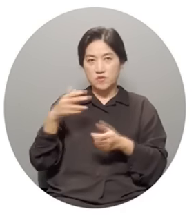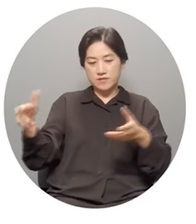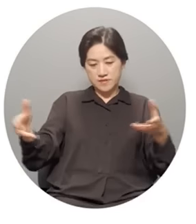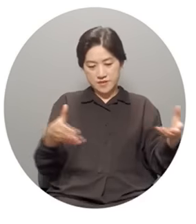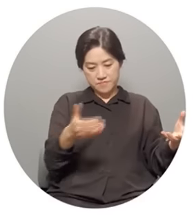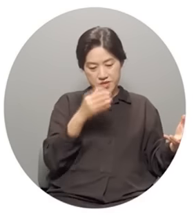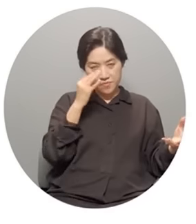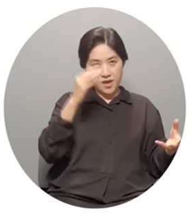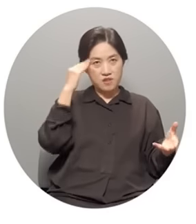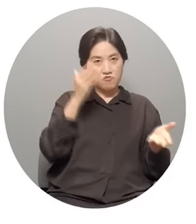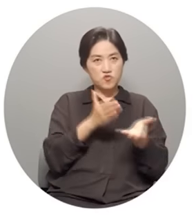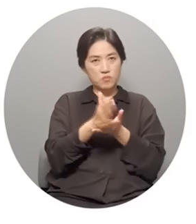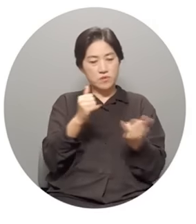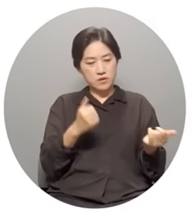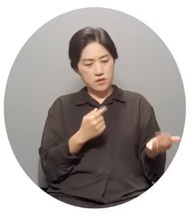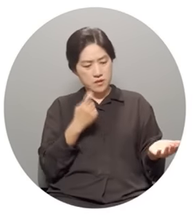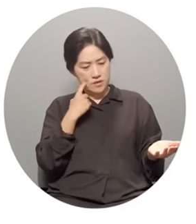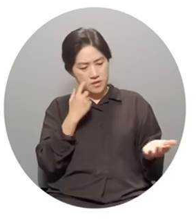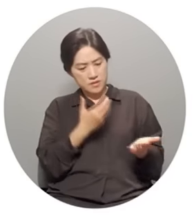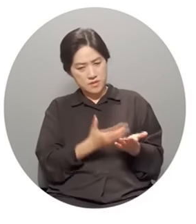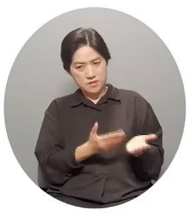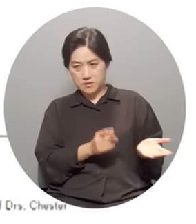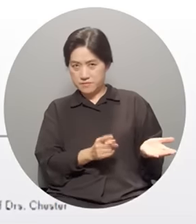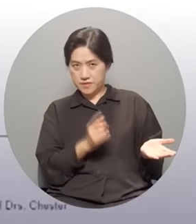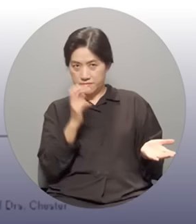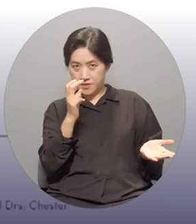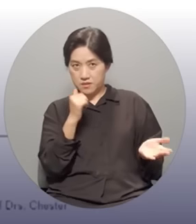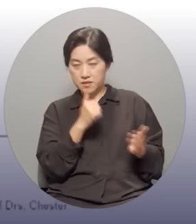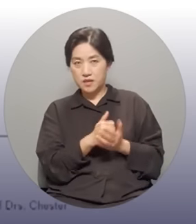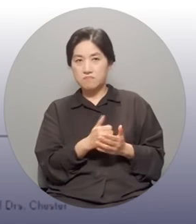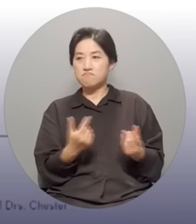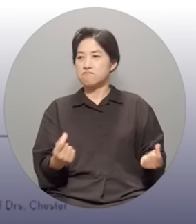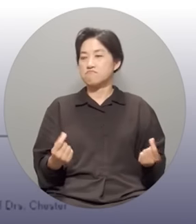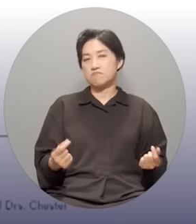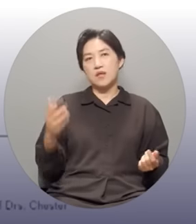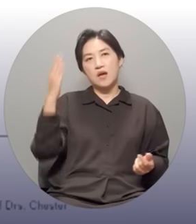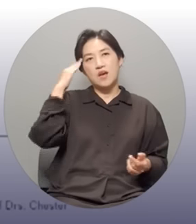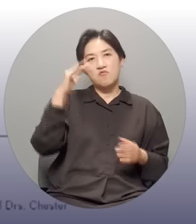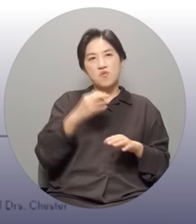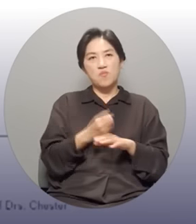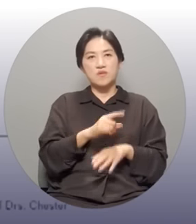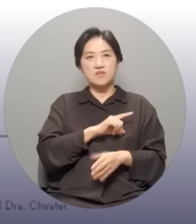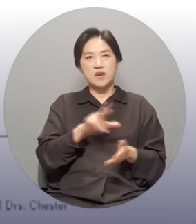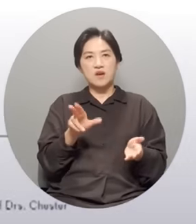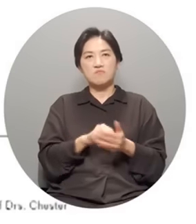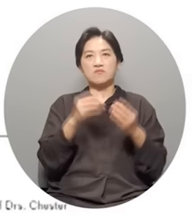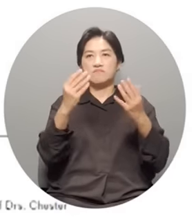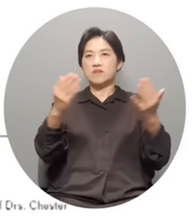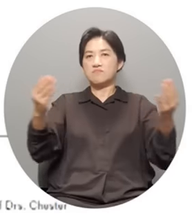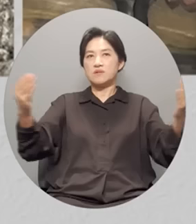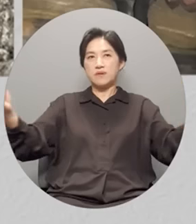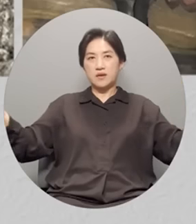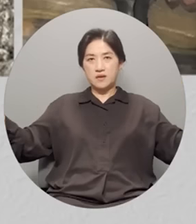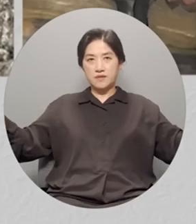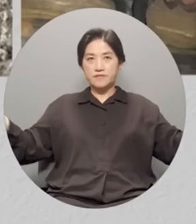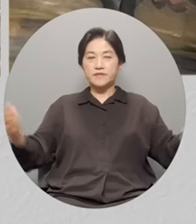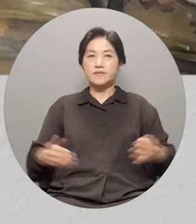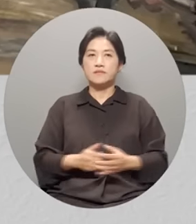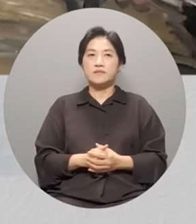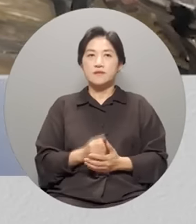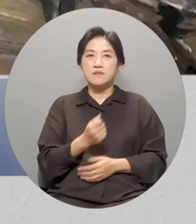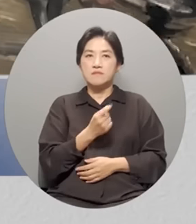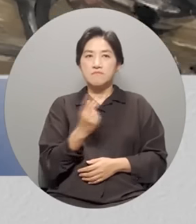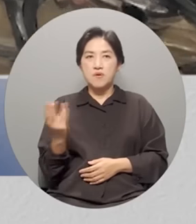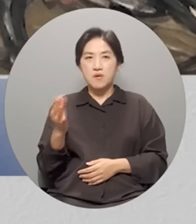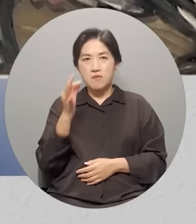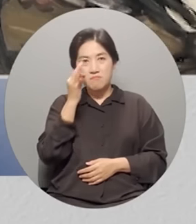본 한국 전문가가 위작 가능성을 제기했는데 이번에 버젓이 한국의 보물들이 전시를 연 겁니다 몇점을